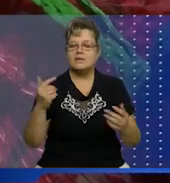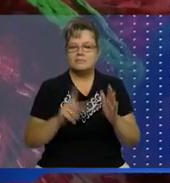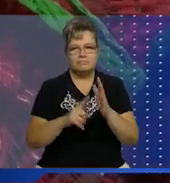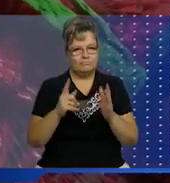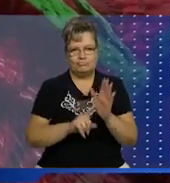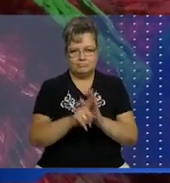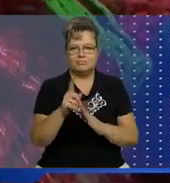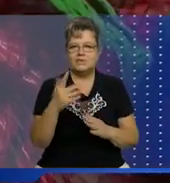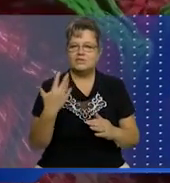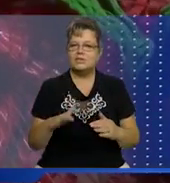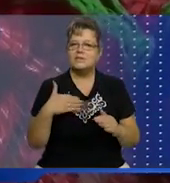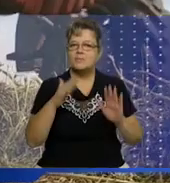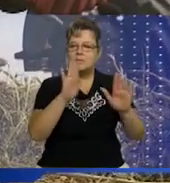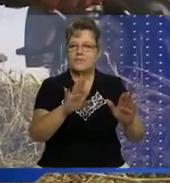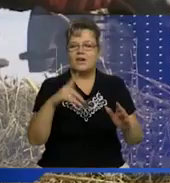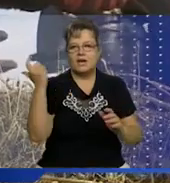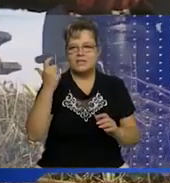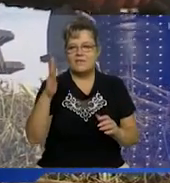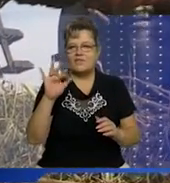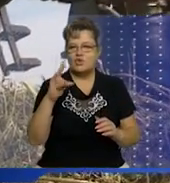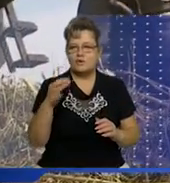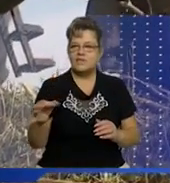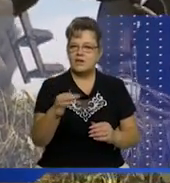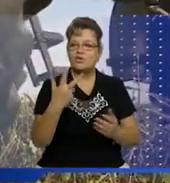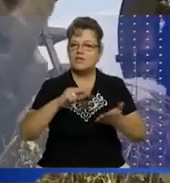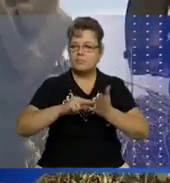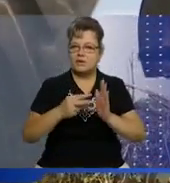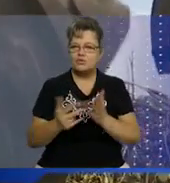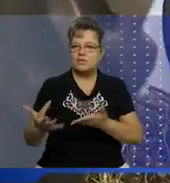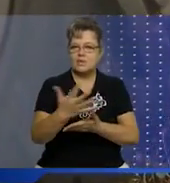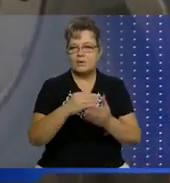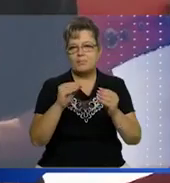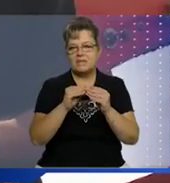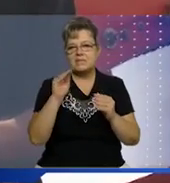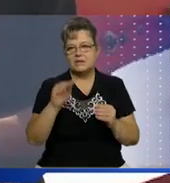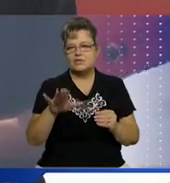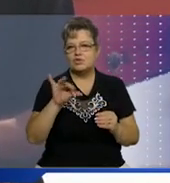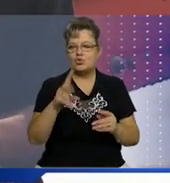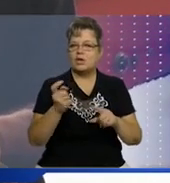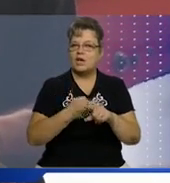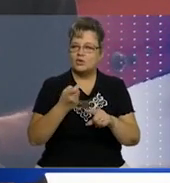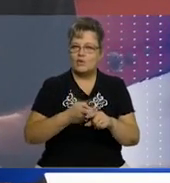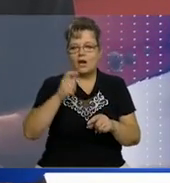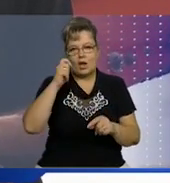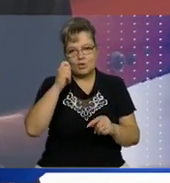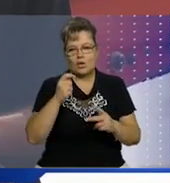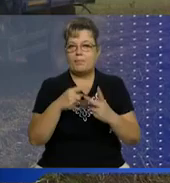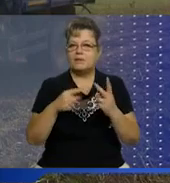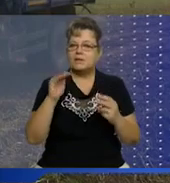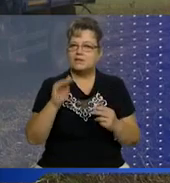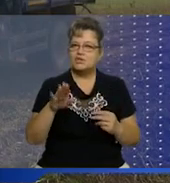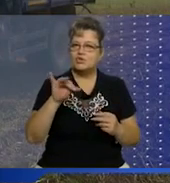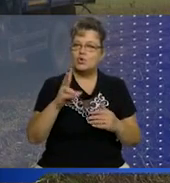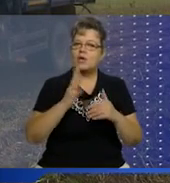в самом разгаре. Наша съемочная группа побывала в хозяйстве Веселовского района, где планируют собрать по 10 тысяч тонн картофеля и лука,